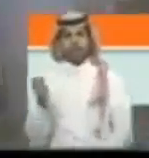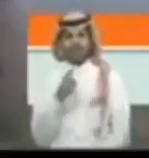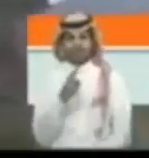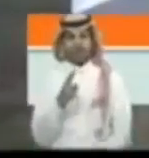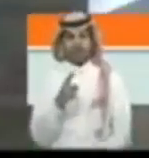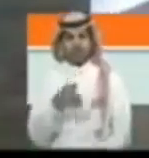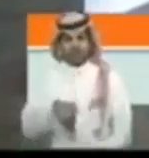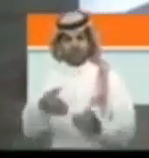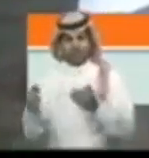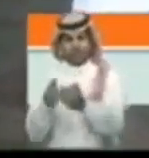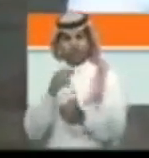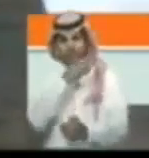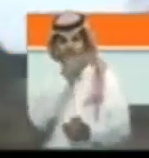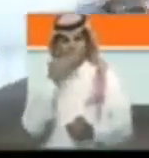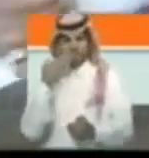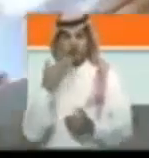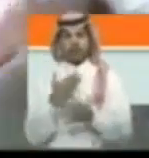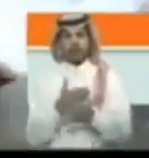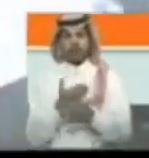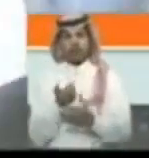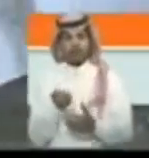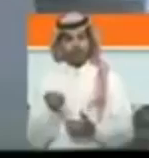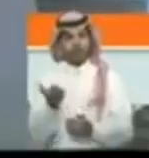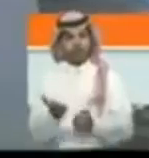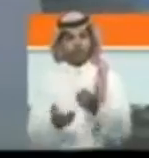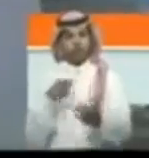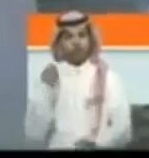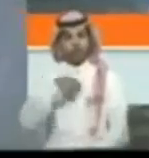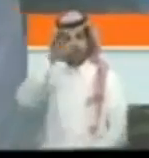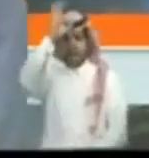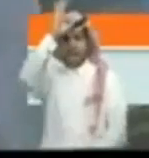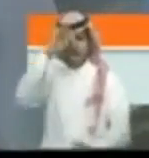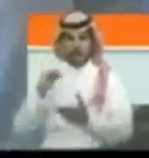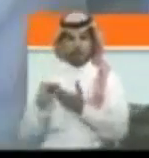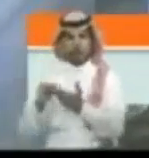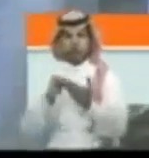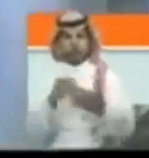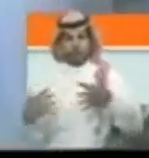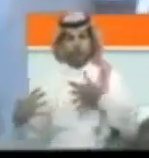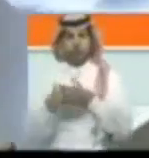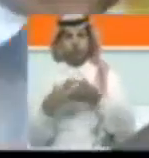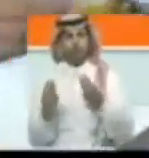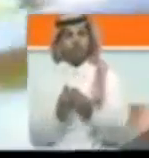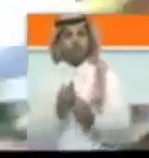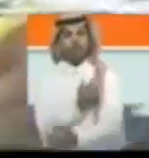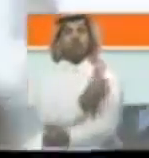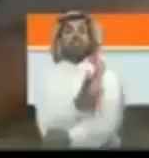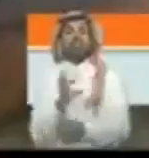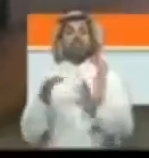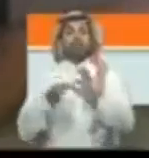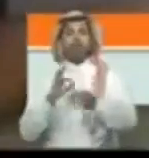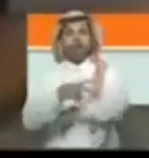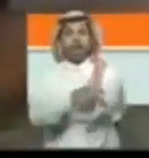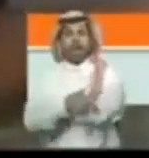كريما يطرق الأبواب تمتد الأيادي البيضاء بوزارة الداخلية بالتعاون مع جمعية البر